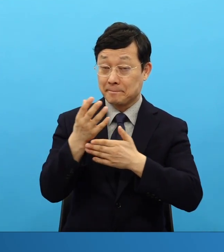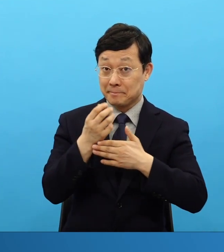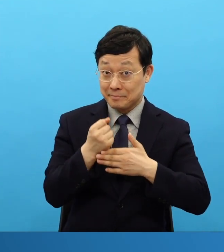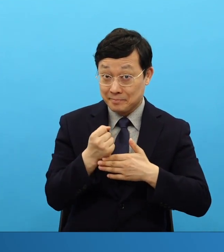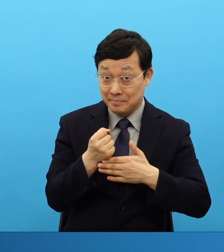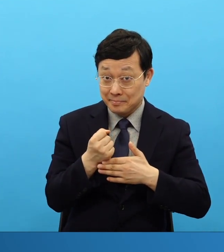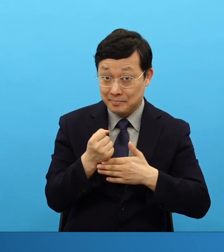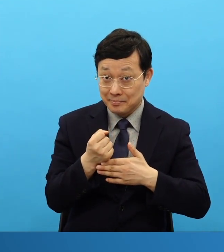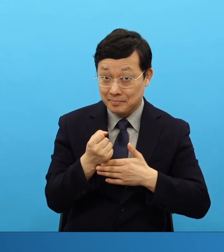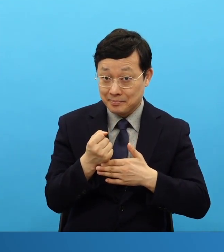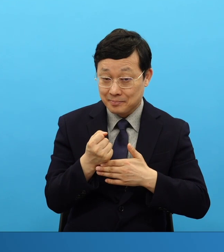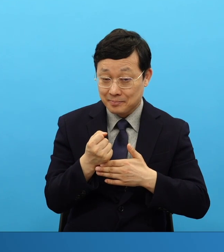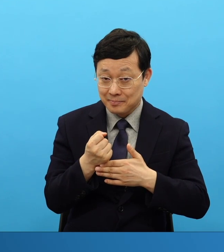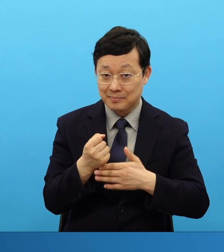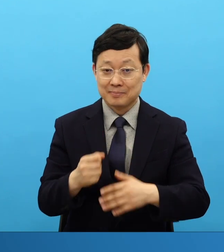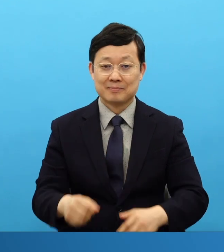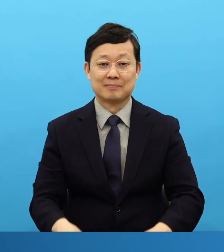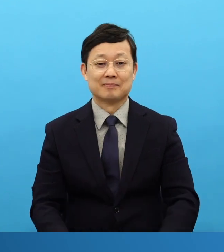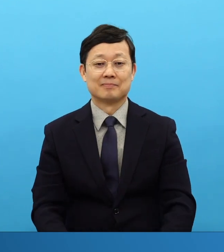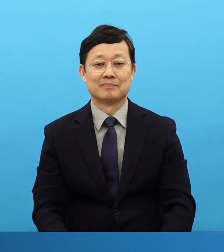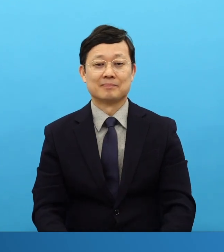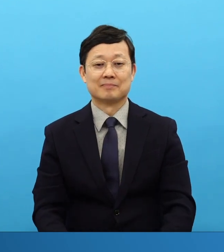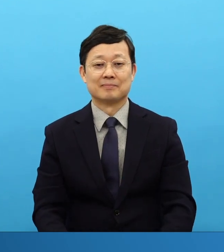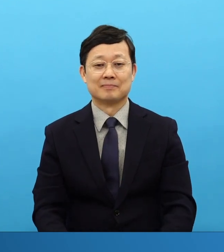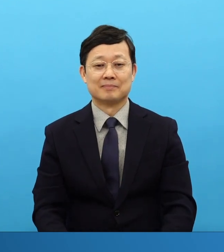마지막 감람산에